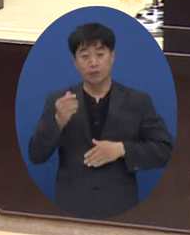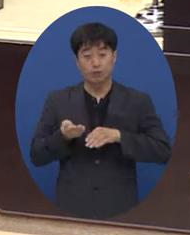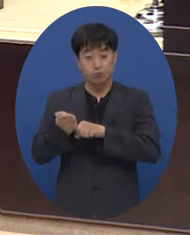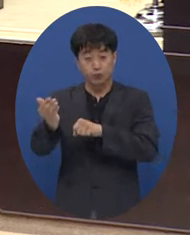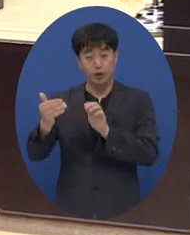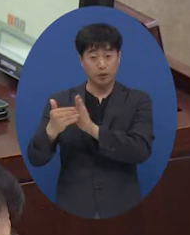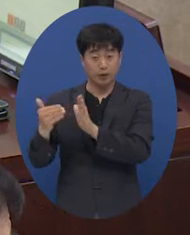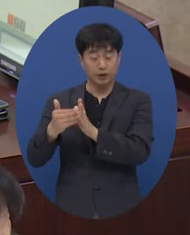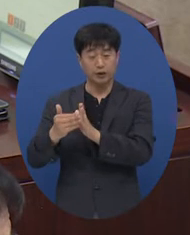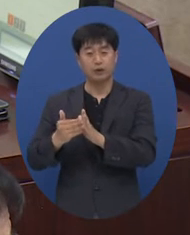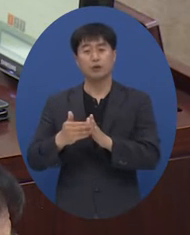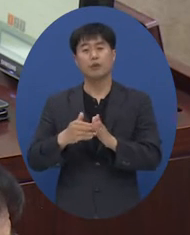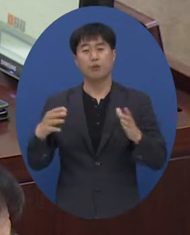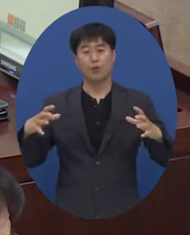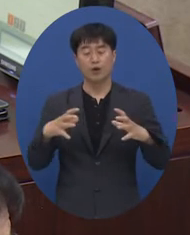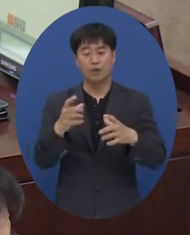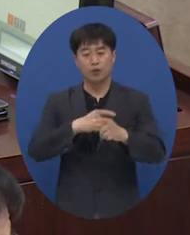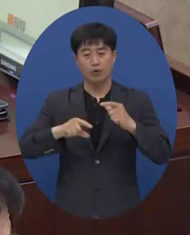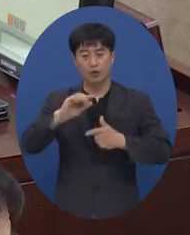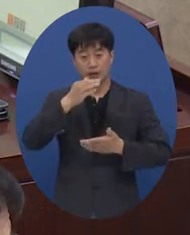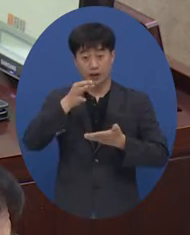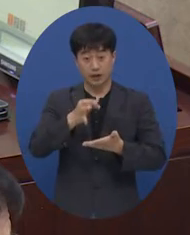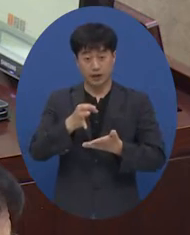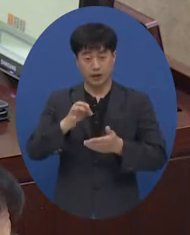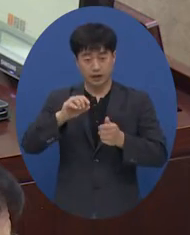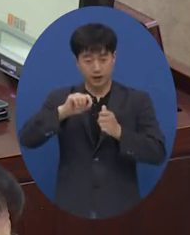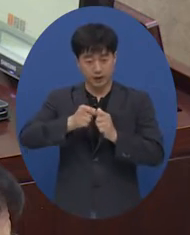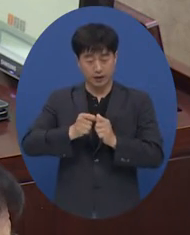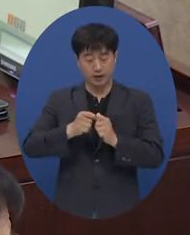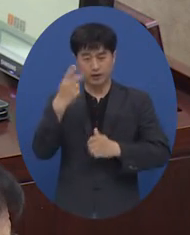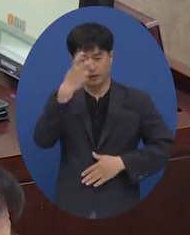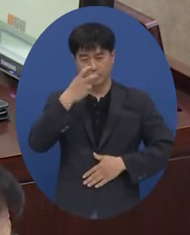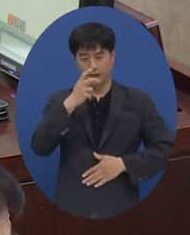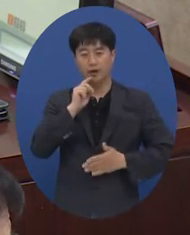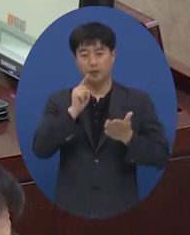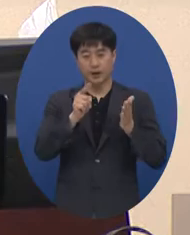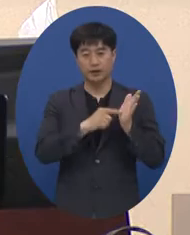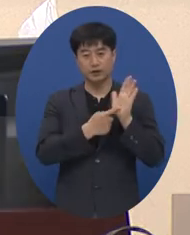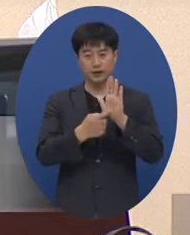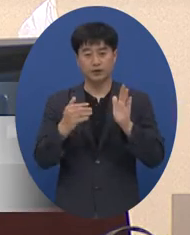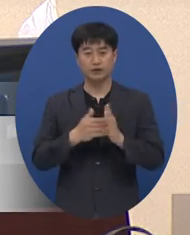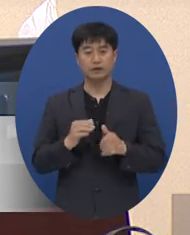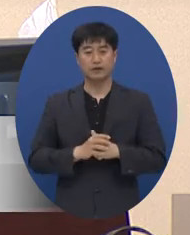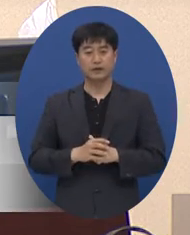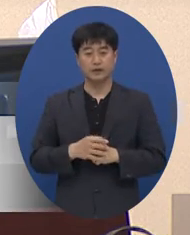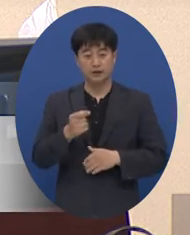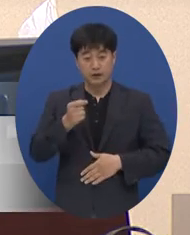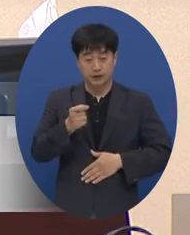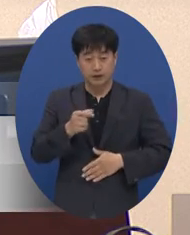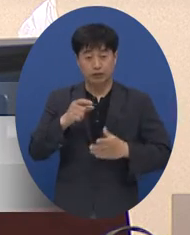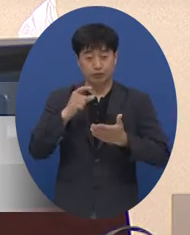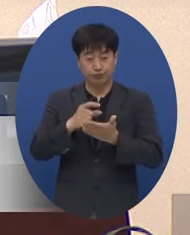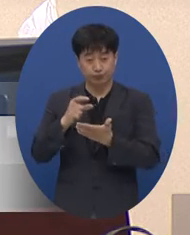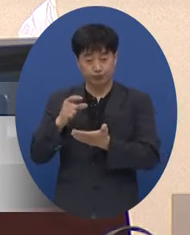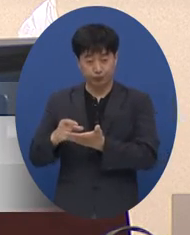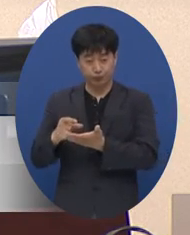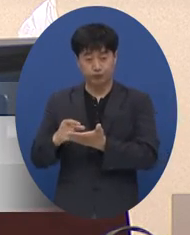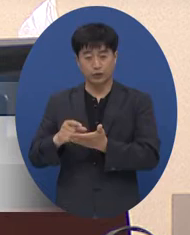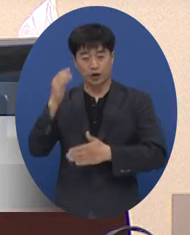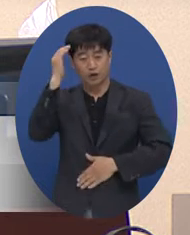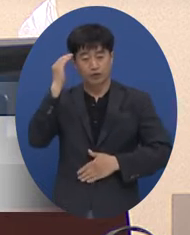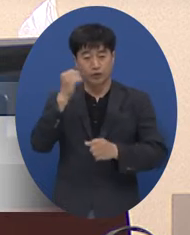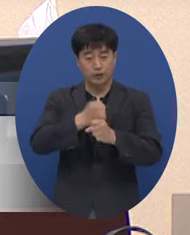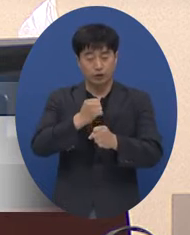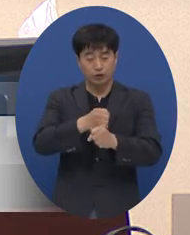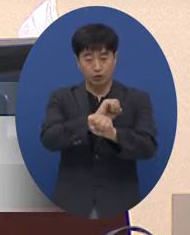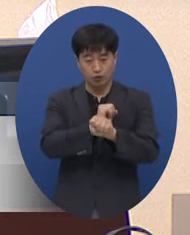규제 대응 사업 등이 포함된 추경 예산안을 심도 있게 심의하겠다고 밝혔습니다. 소재 부품 국산화, 연구 개발을